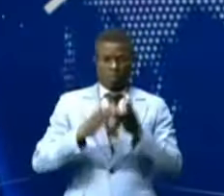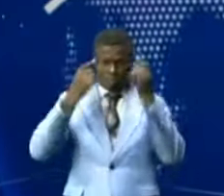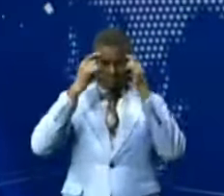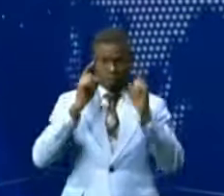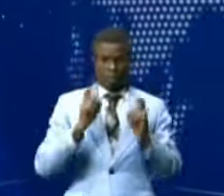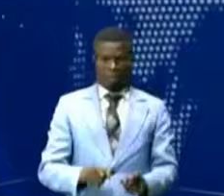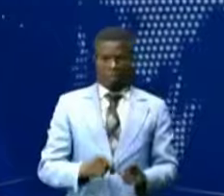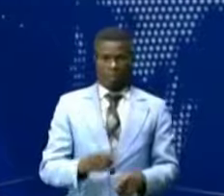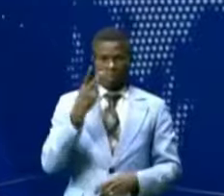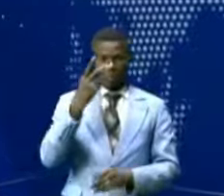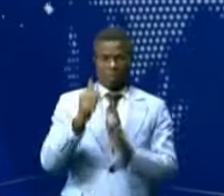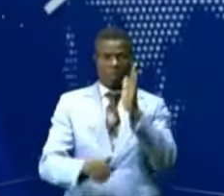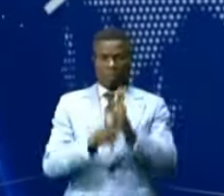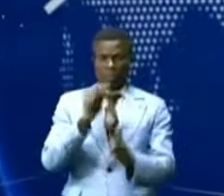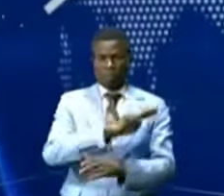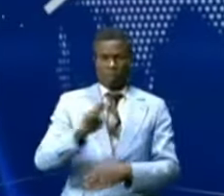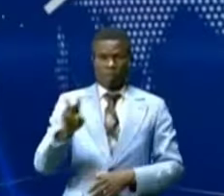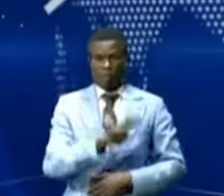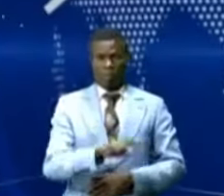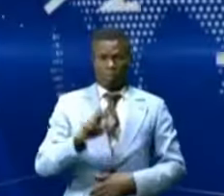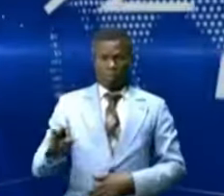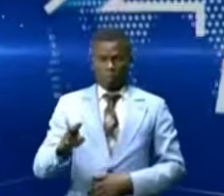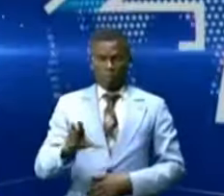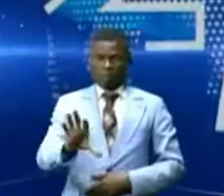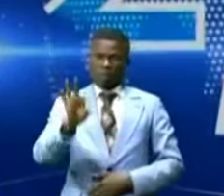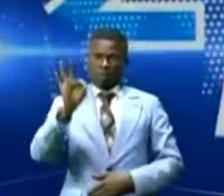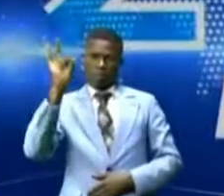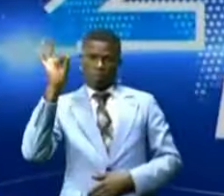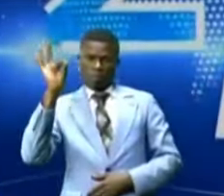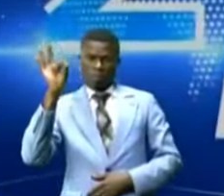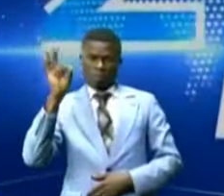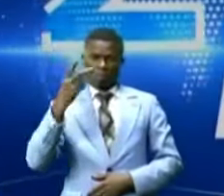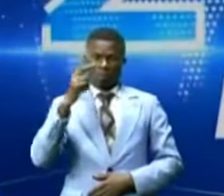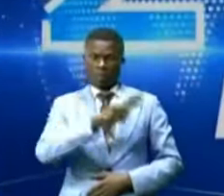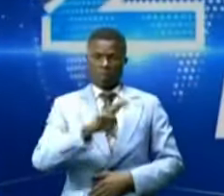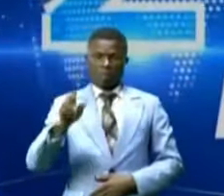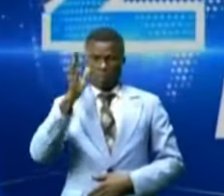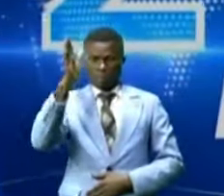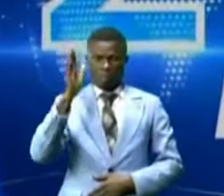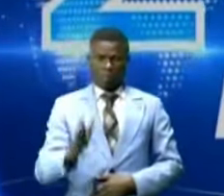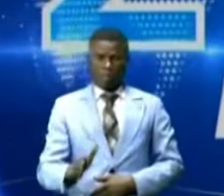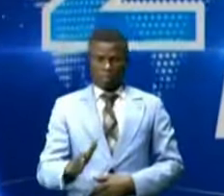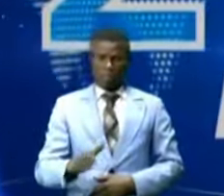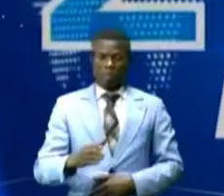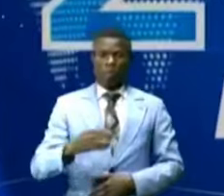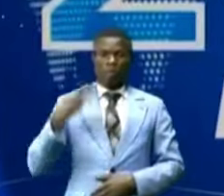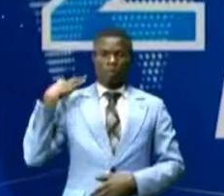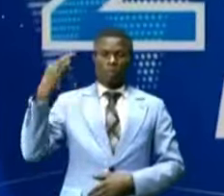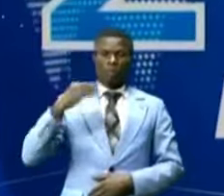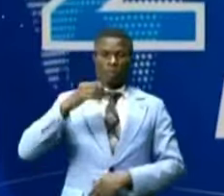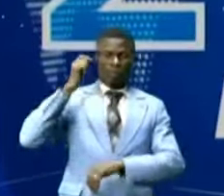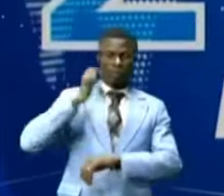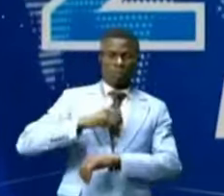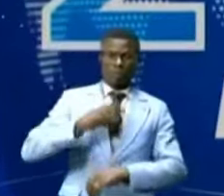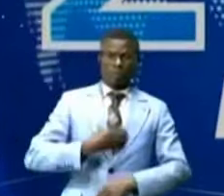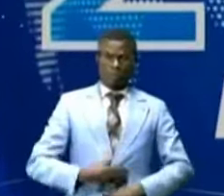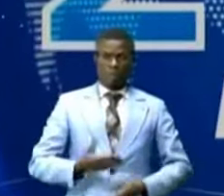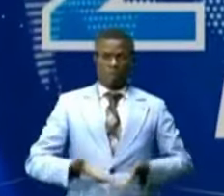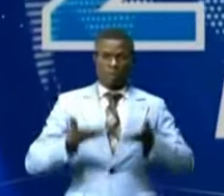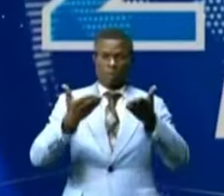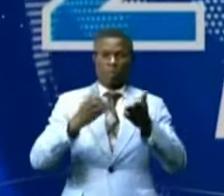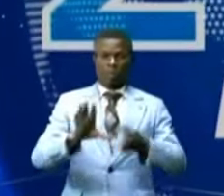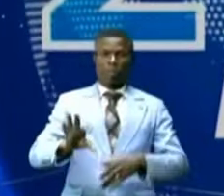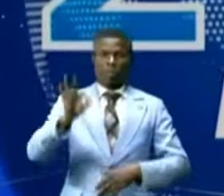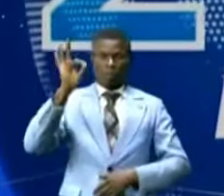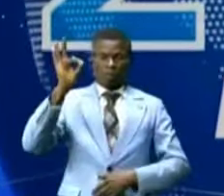décision du 2 novembre 2022 portant désignation de 2500 candidats magistrats a proposé à la